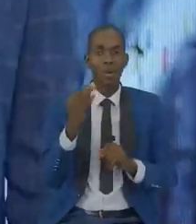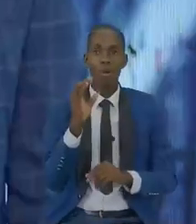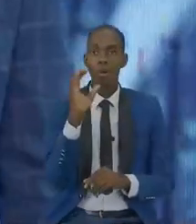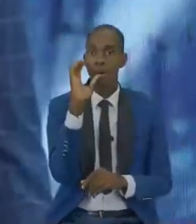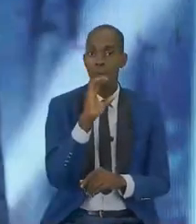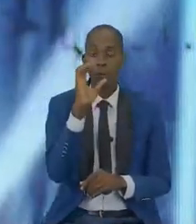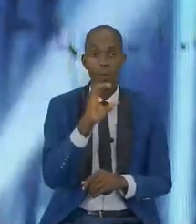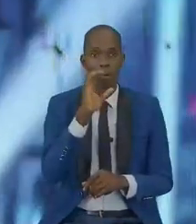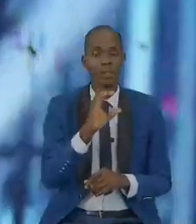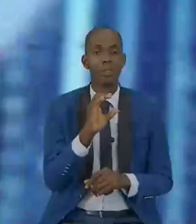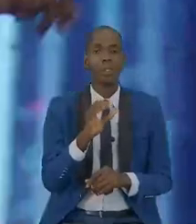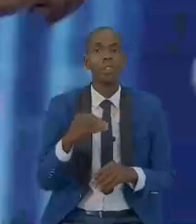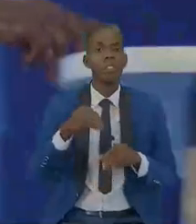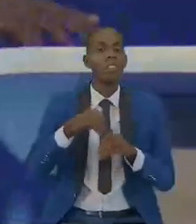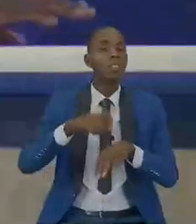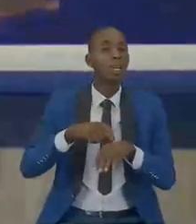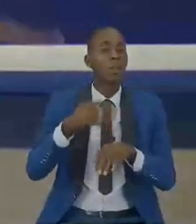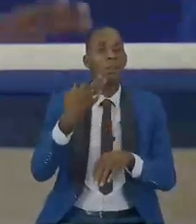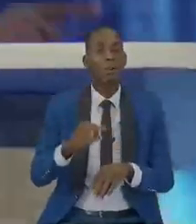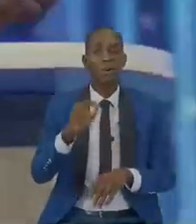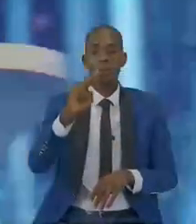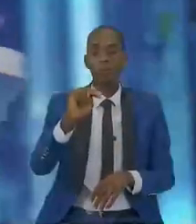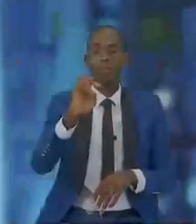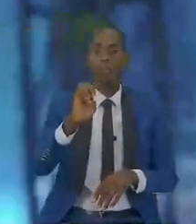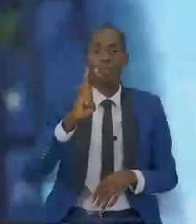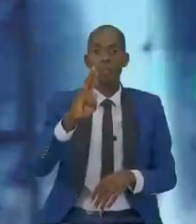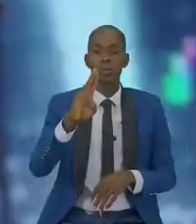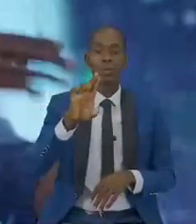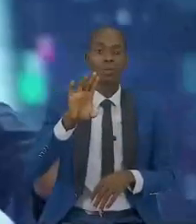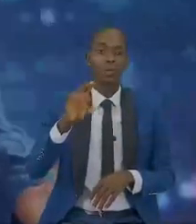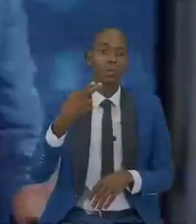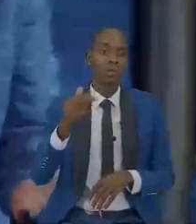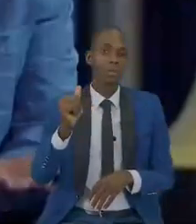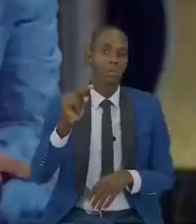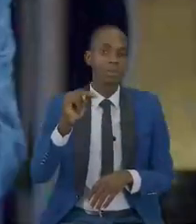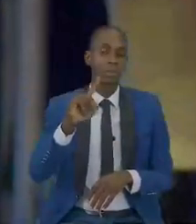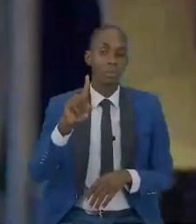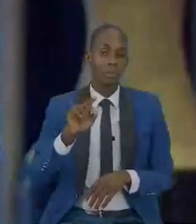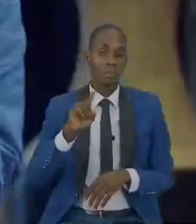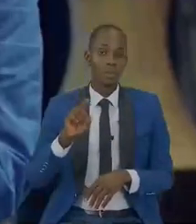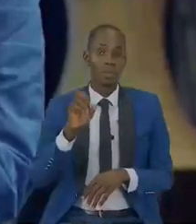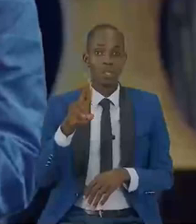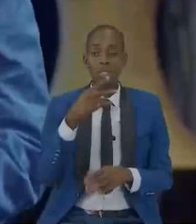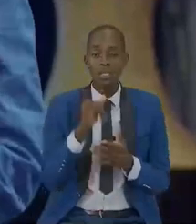la fournaise a une chaleur, à une température donnée.